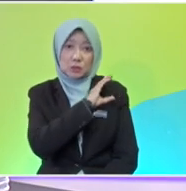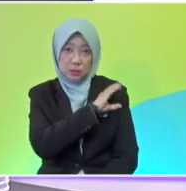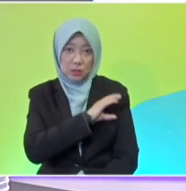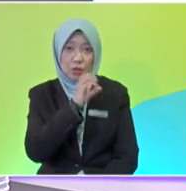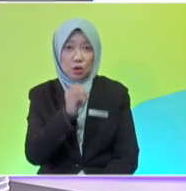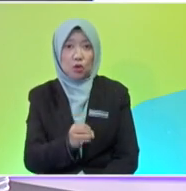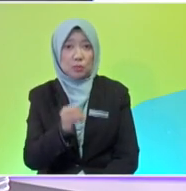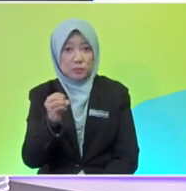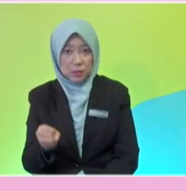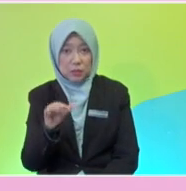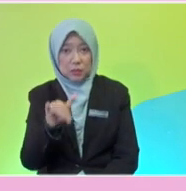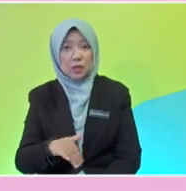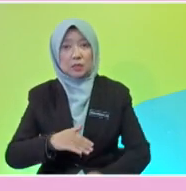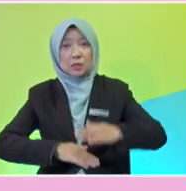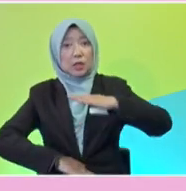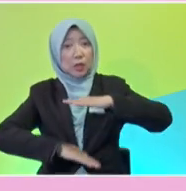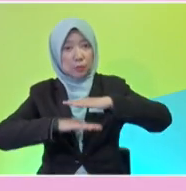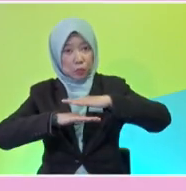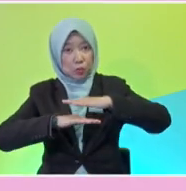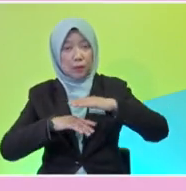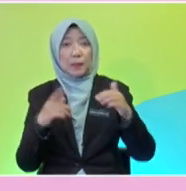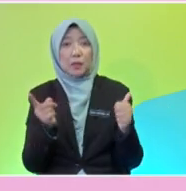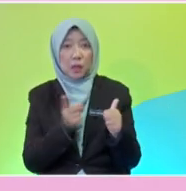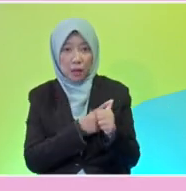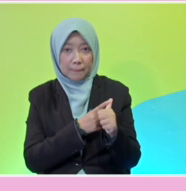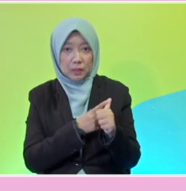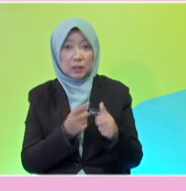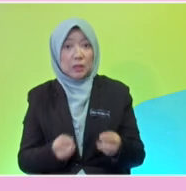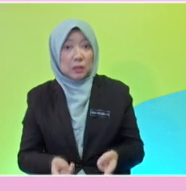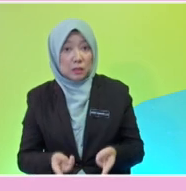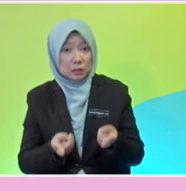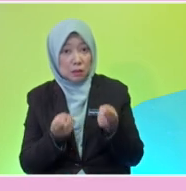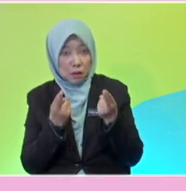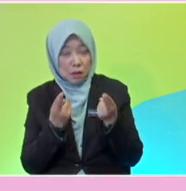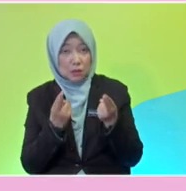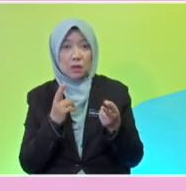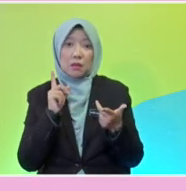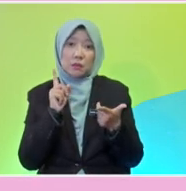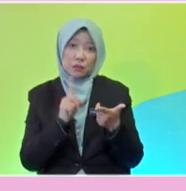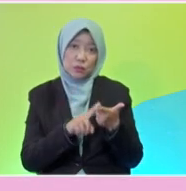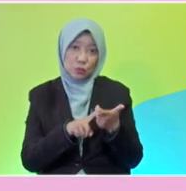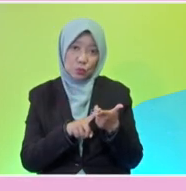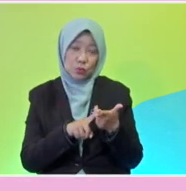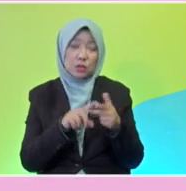timbul ialah pertama ringan yang kedua kedap udara mana